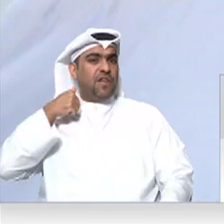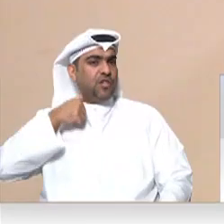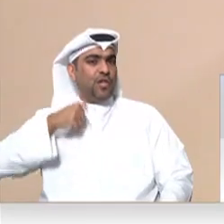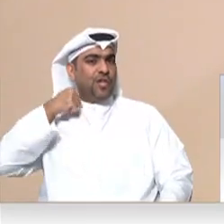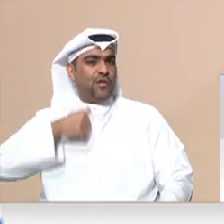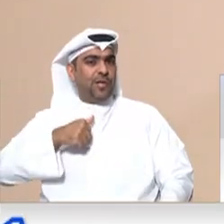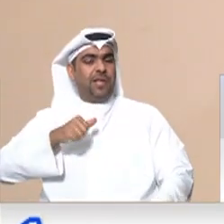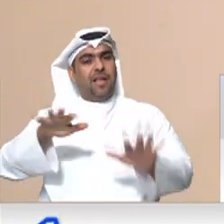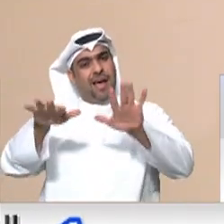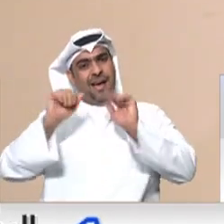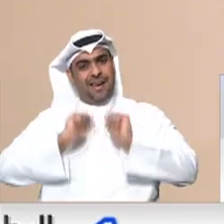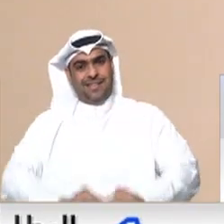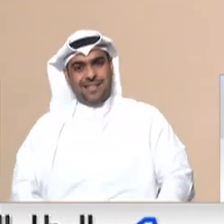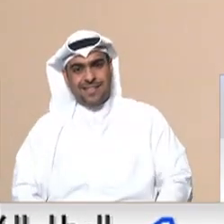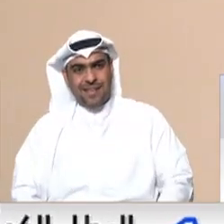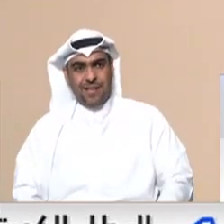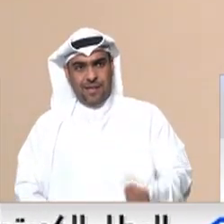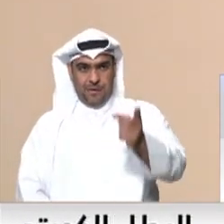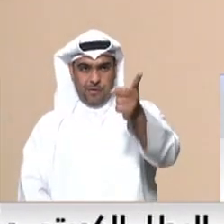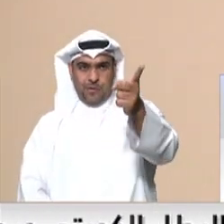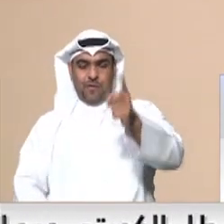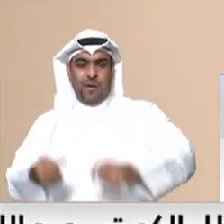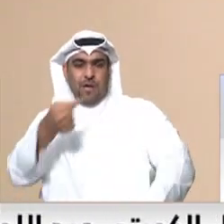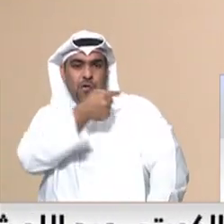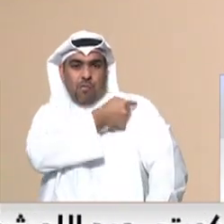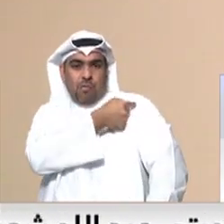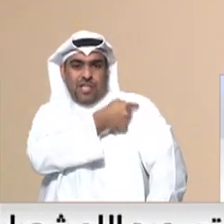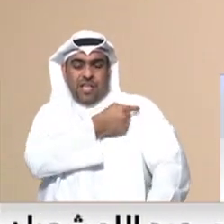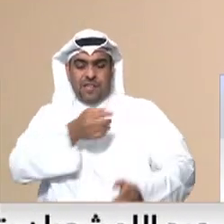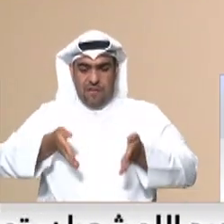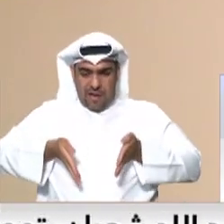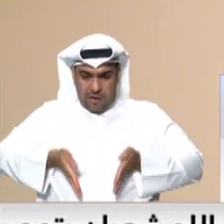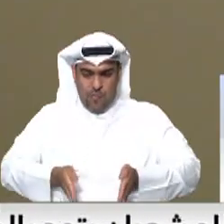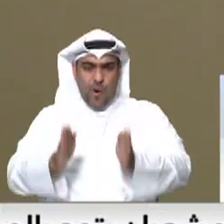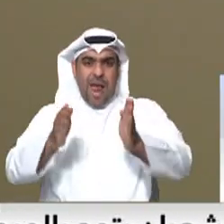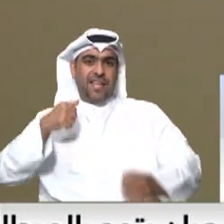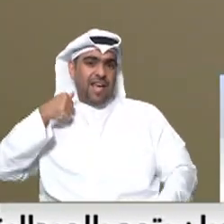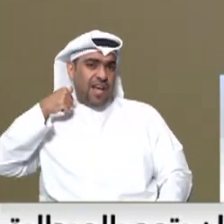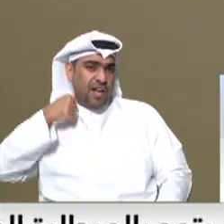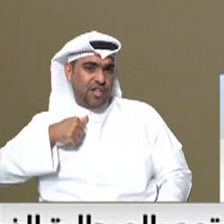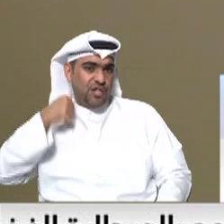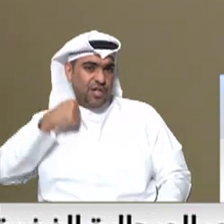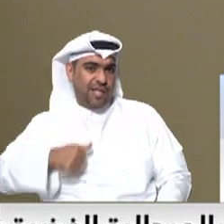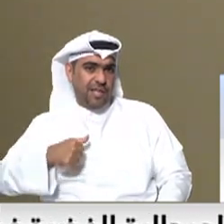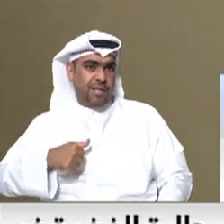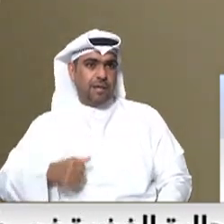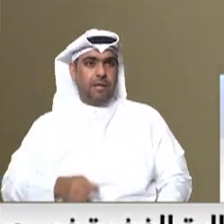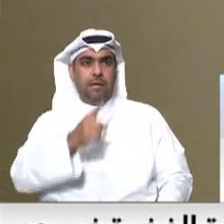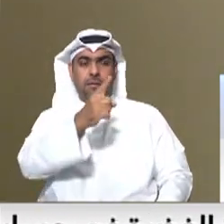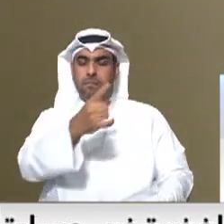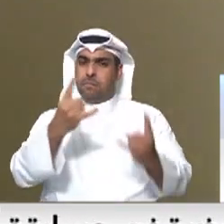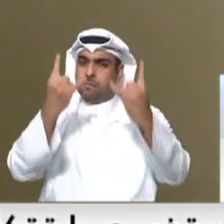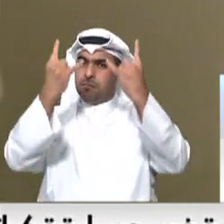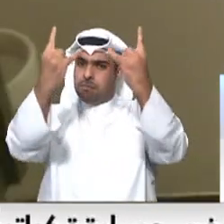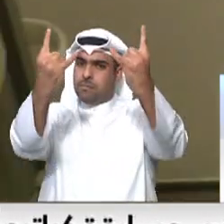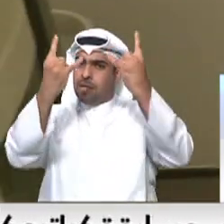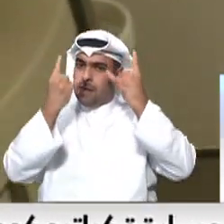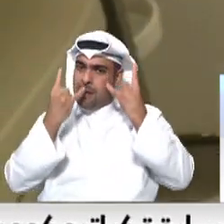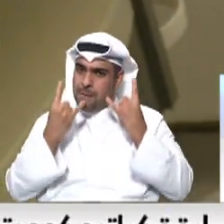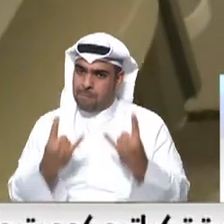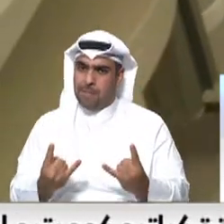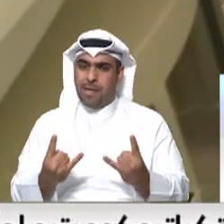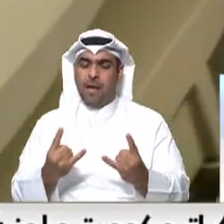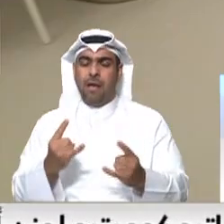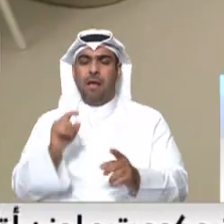الجديدة. مشروع إنجاز مستشفى الولادة الجديد في منطقة الصباح الطبية أحد المشاريع الصحية الضخمة مخصص